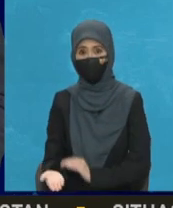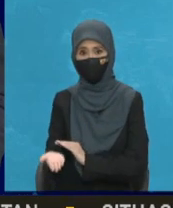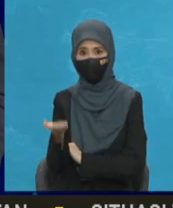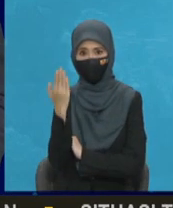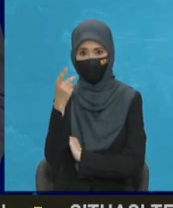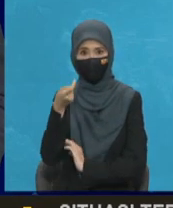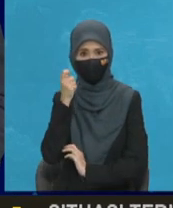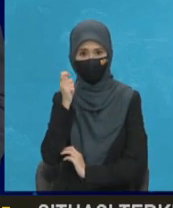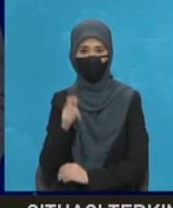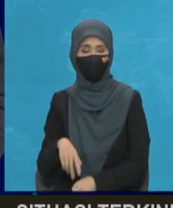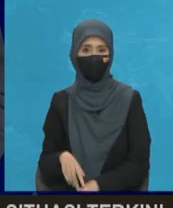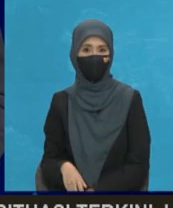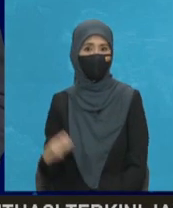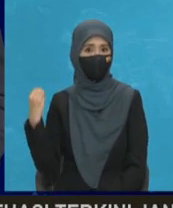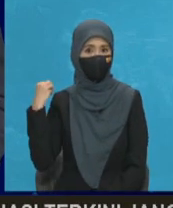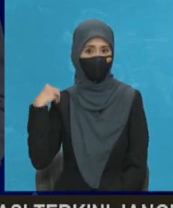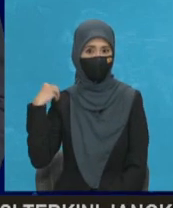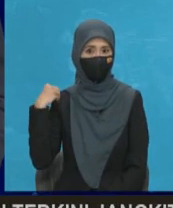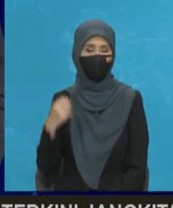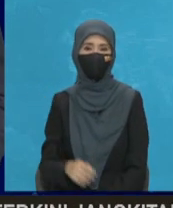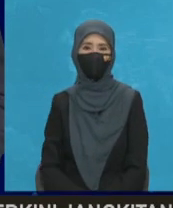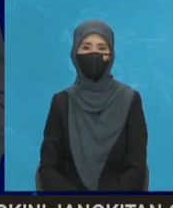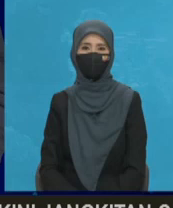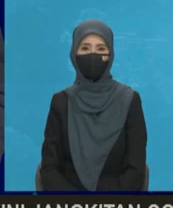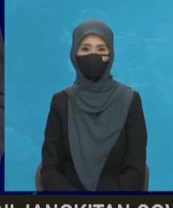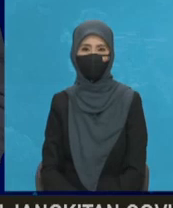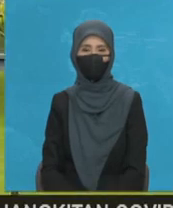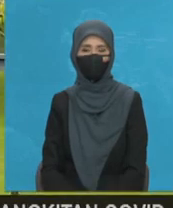tadi di Ibu pejabat tv-tv calon tunggal